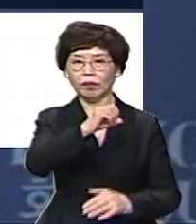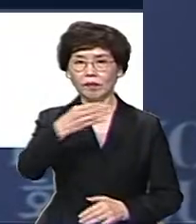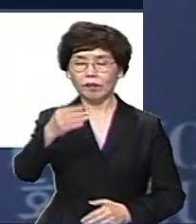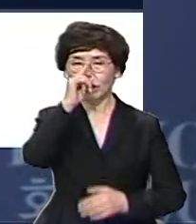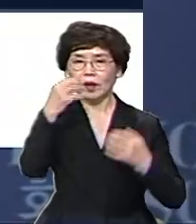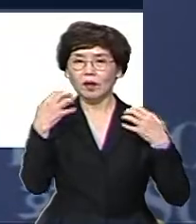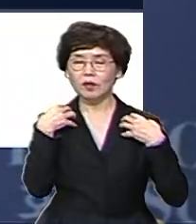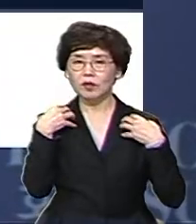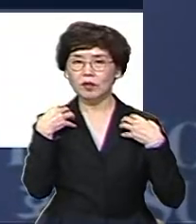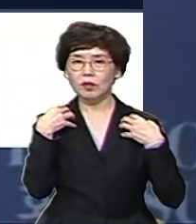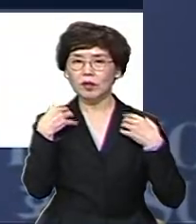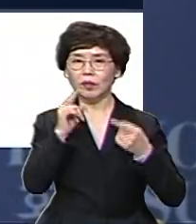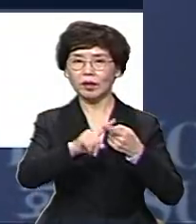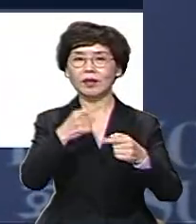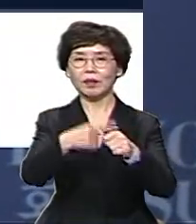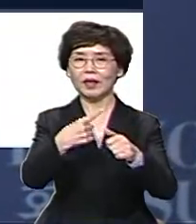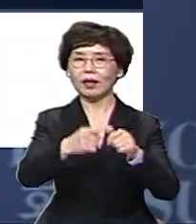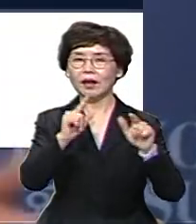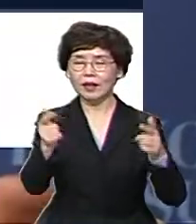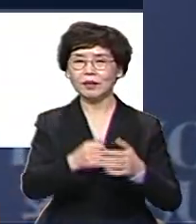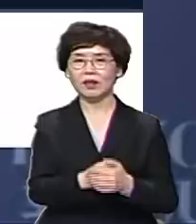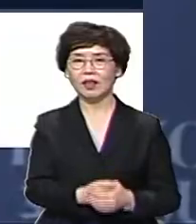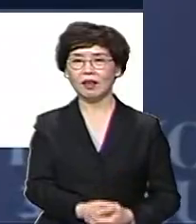오바마 행정부를 불행하는 건 아닙니다만,